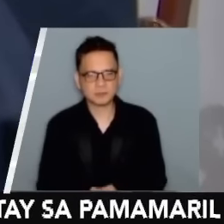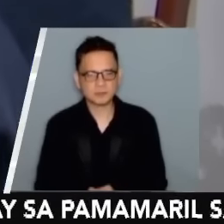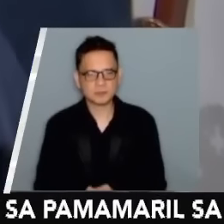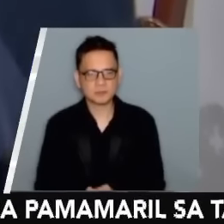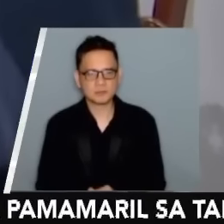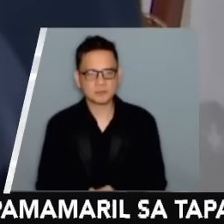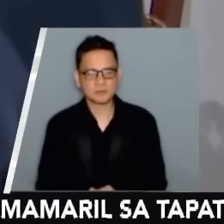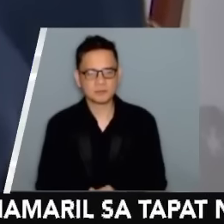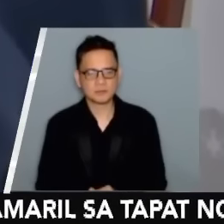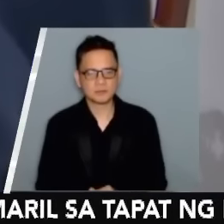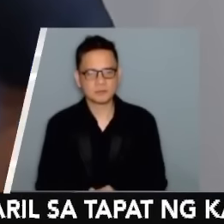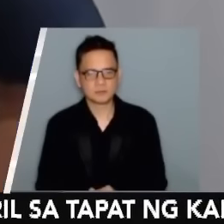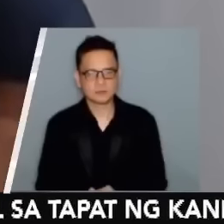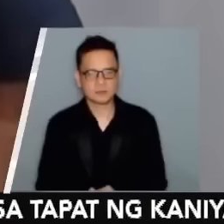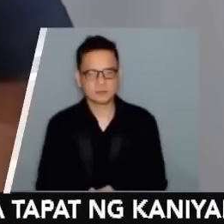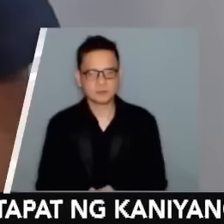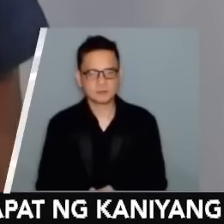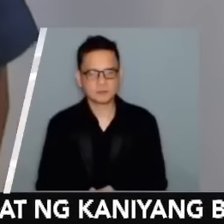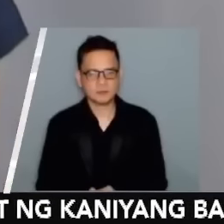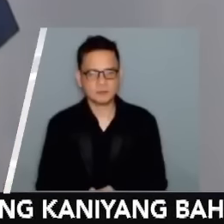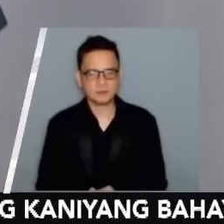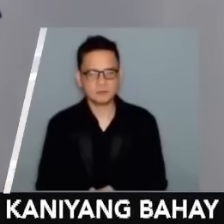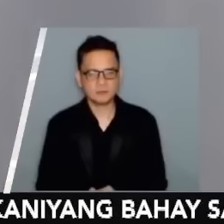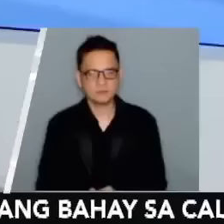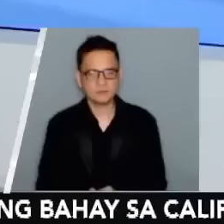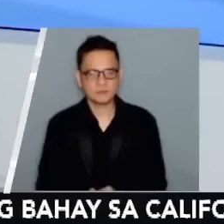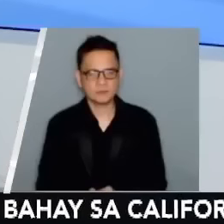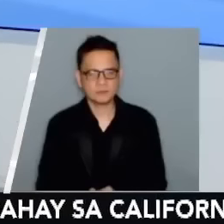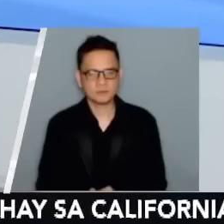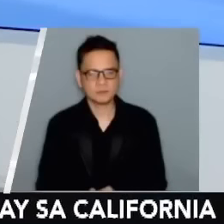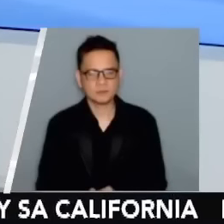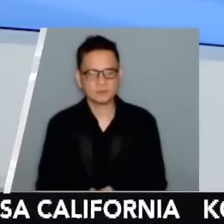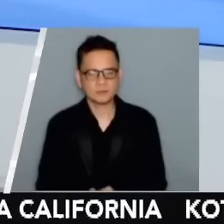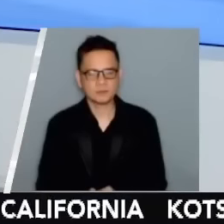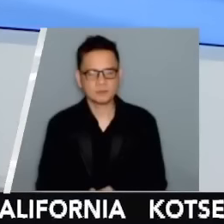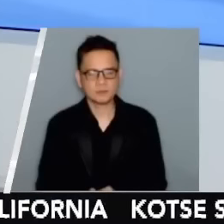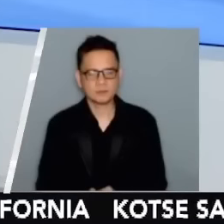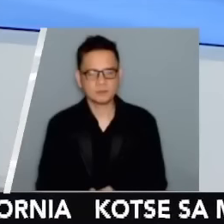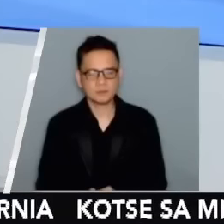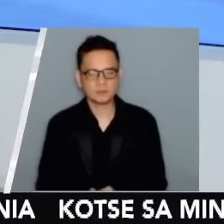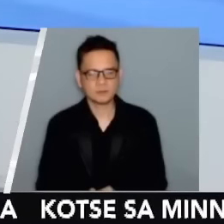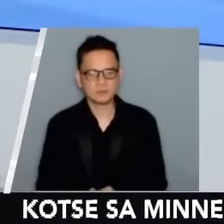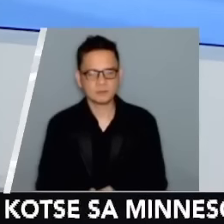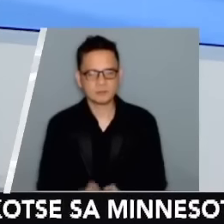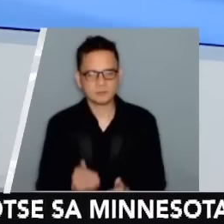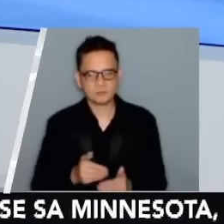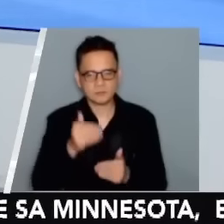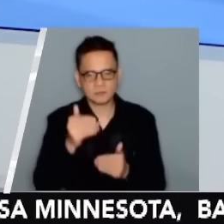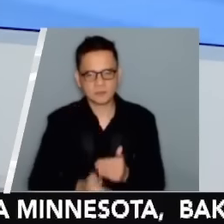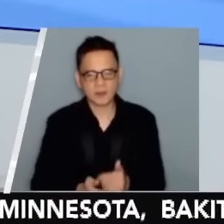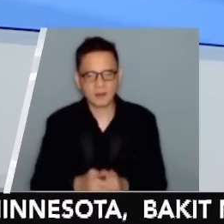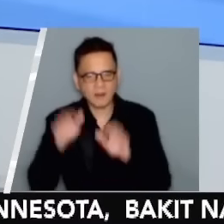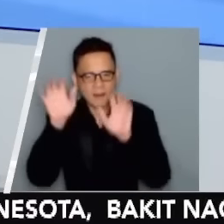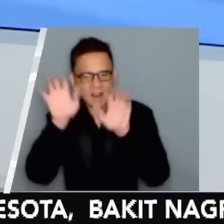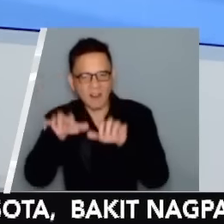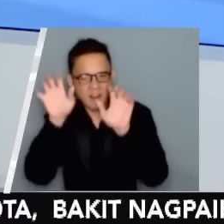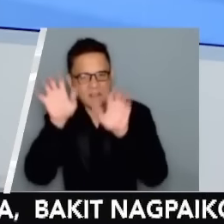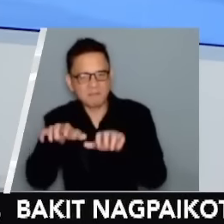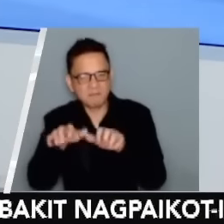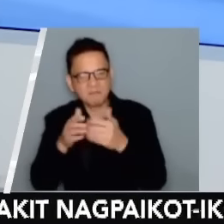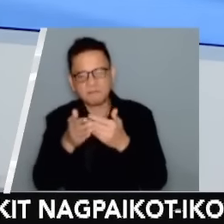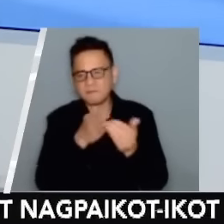nagbabalita para GMA integrated news pag-ulan nagtipon-tipon ang mga tagasuporta ng mga